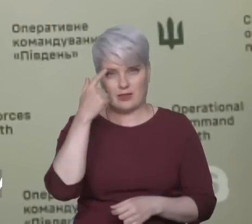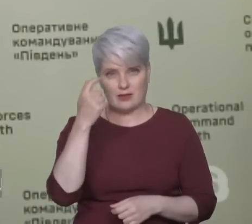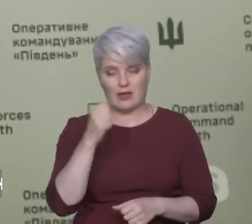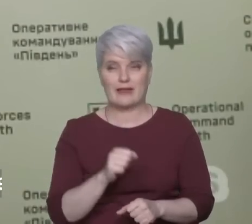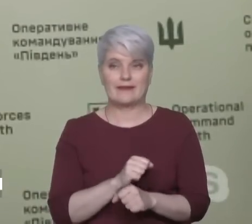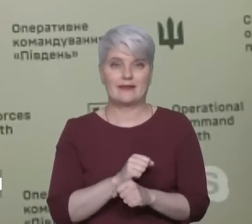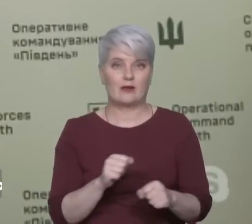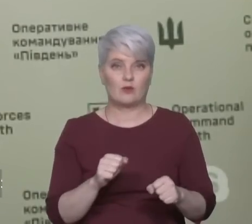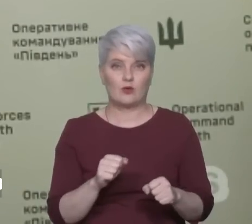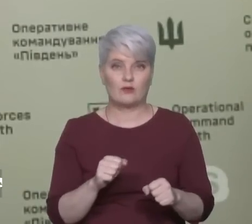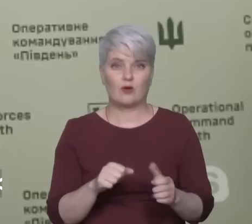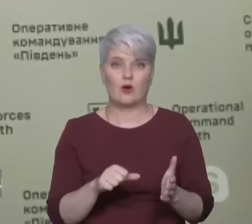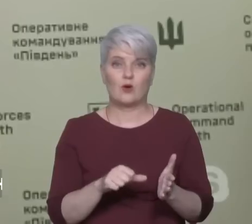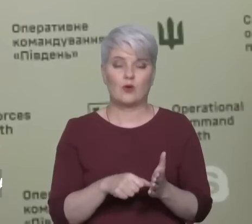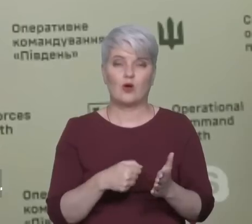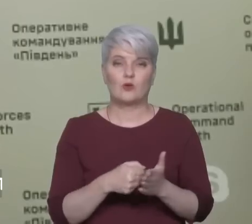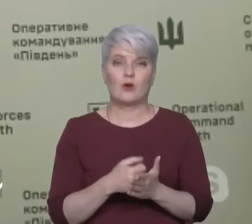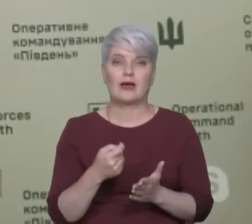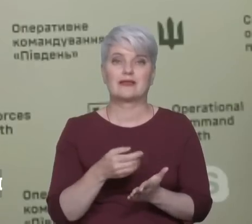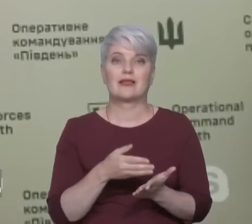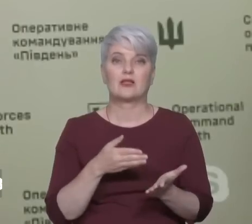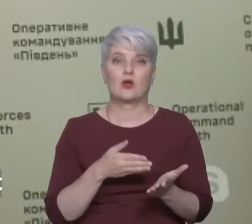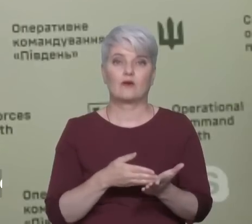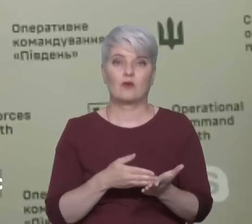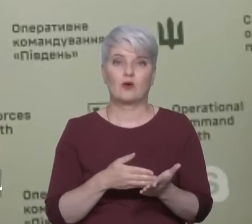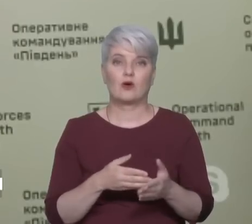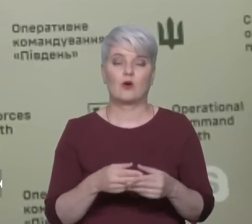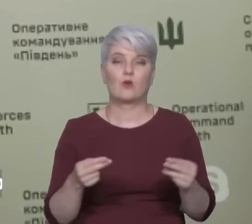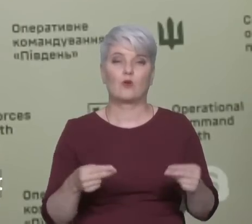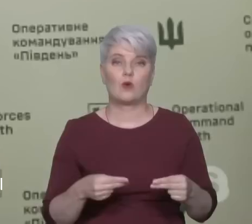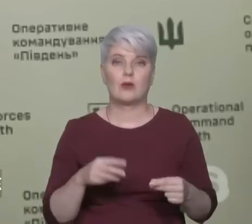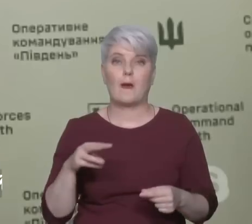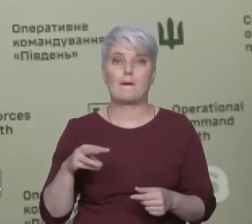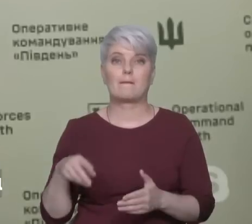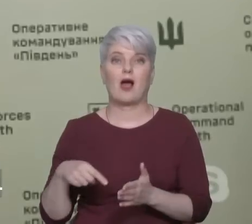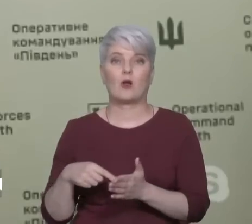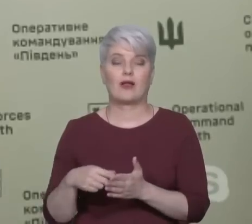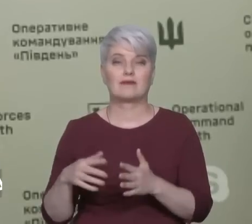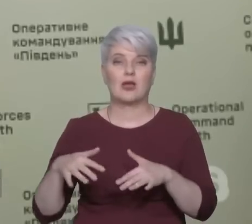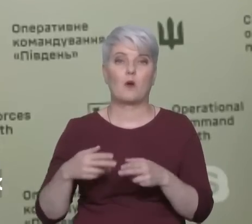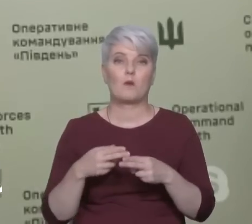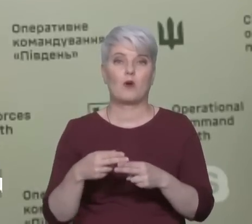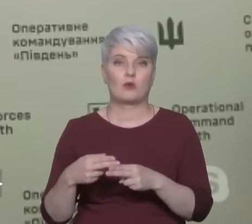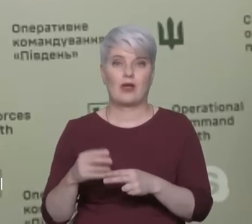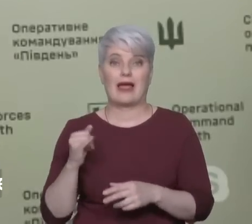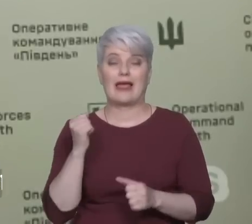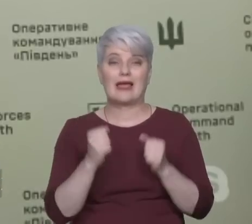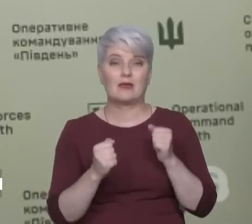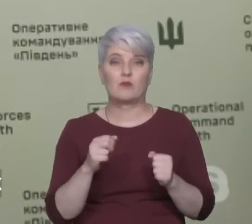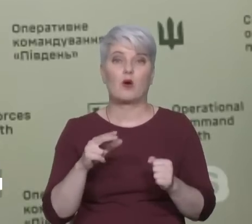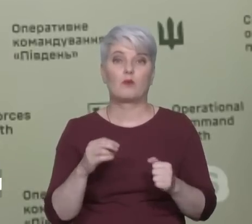неможливо долучати до зернової угоди Миколаївські порти, а й б'є по житлових кварталах самого